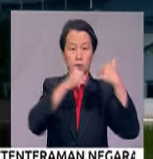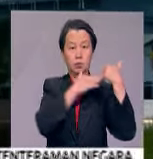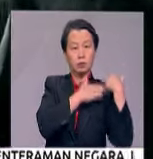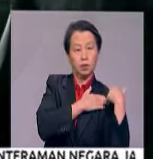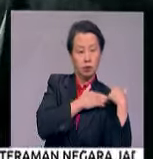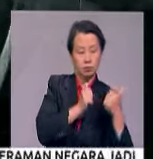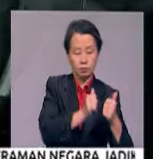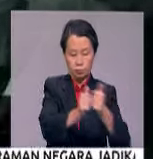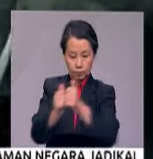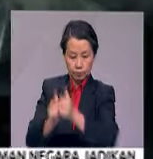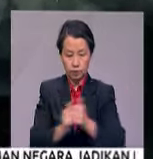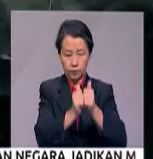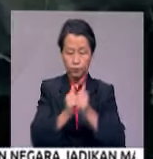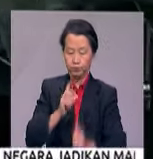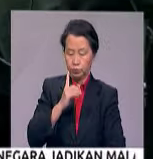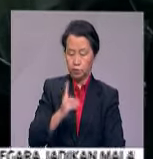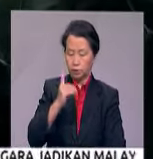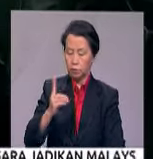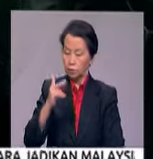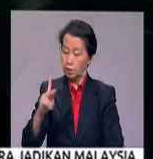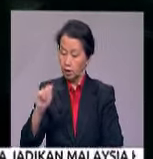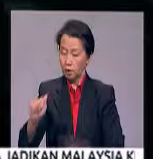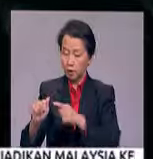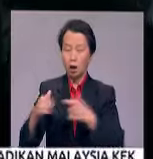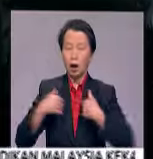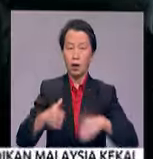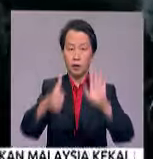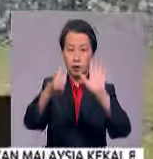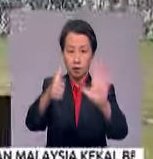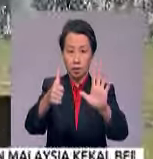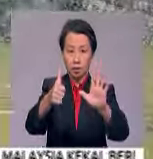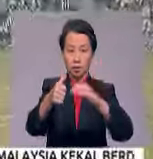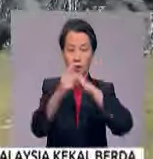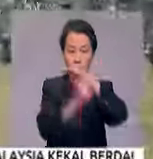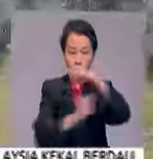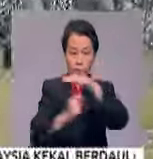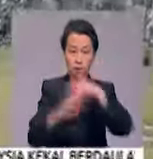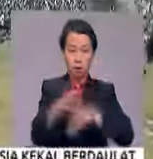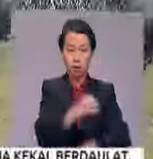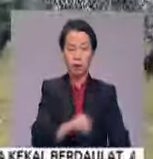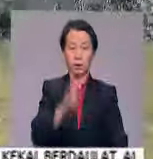tanggungjawab bersama, DKKA menggariskan 6 teras dan 21 strategi.